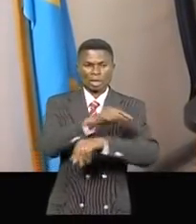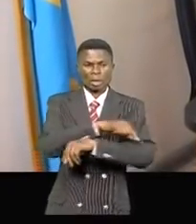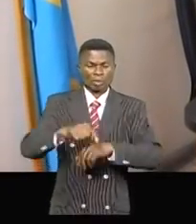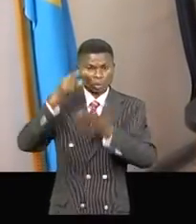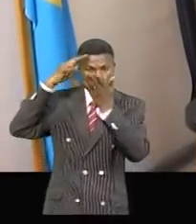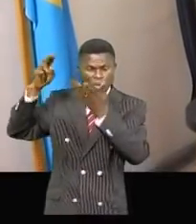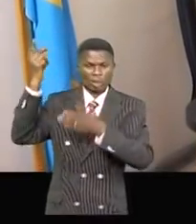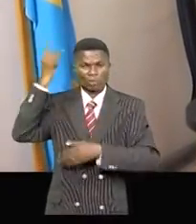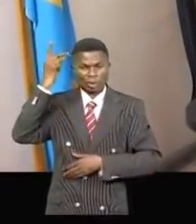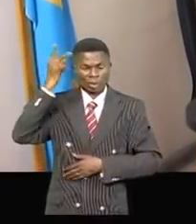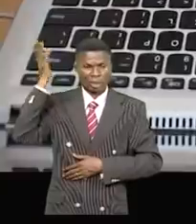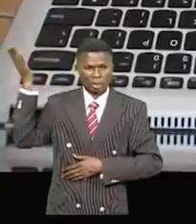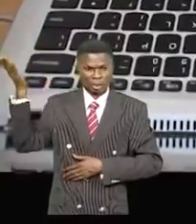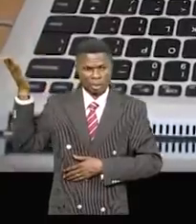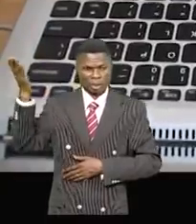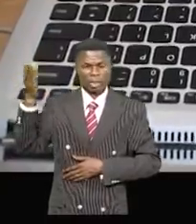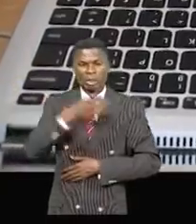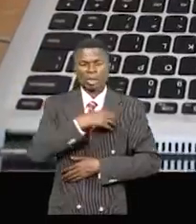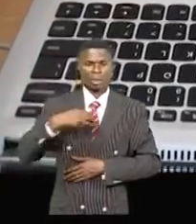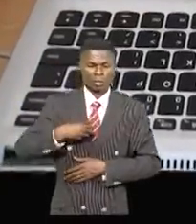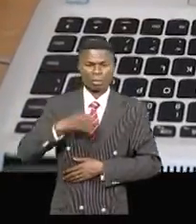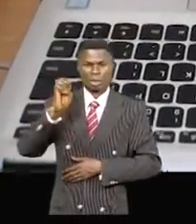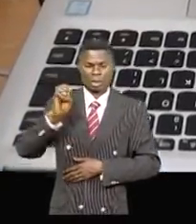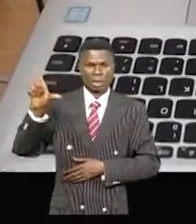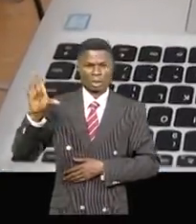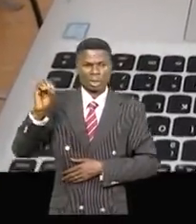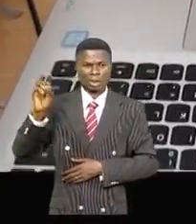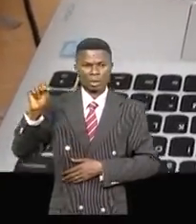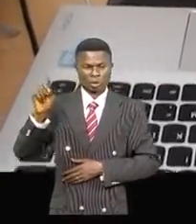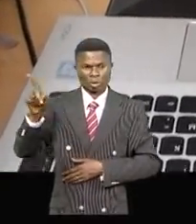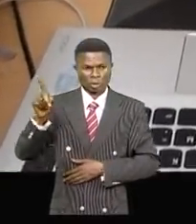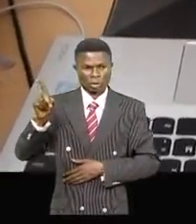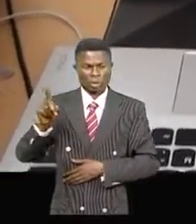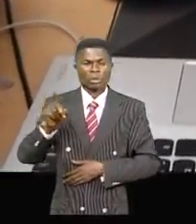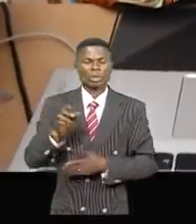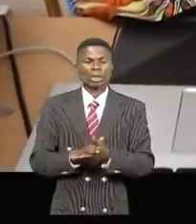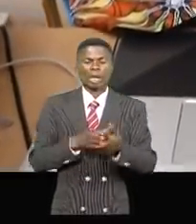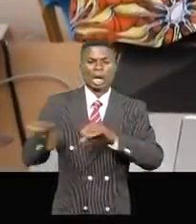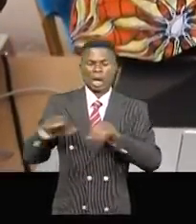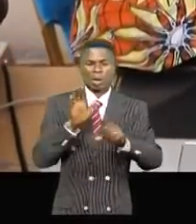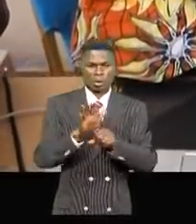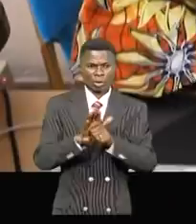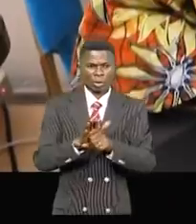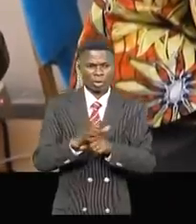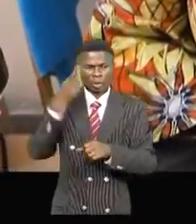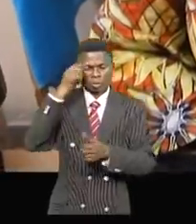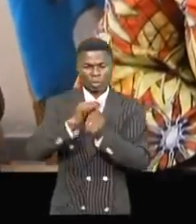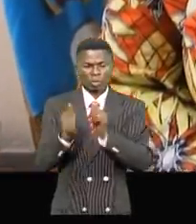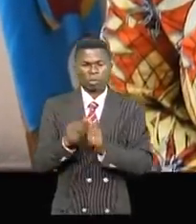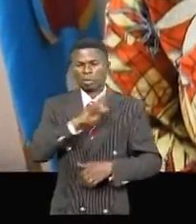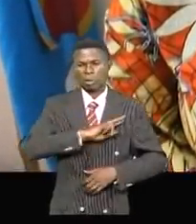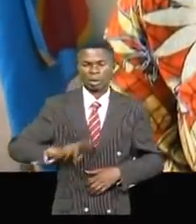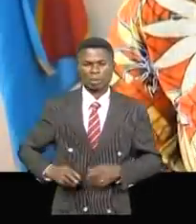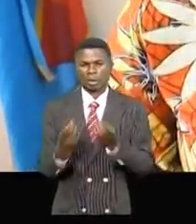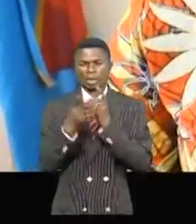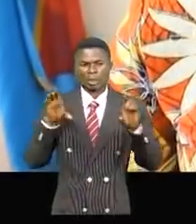de l'Université de Kinshasa, Madame Elodie Tamuzinda a pu circonscrire les actions menées pour le compte de la République démocratique